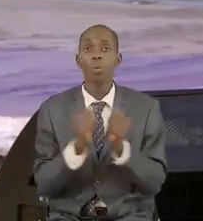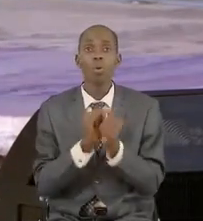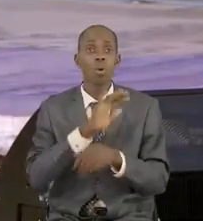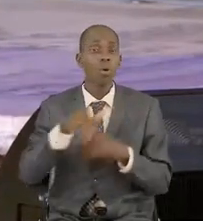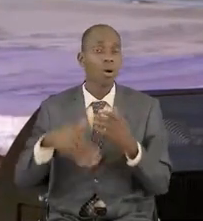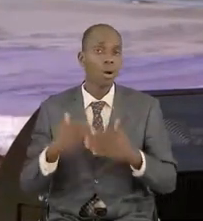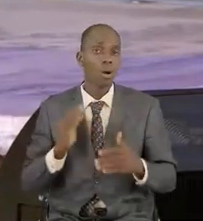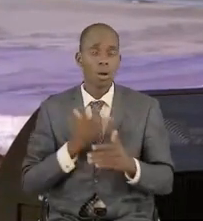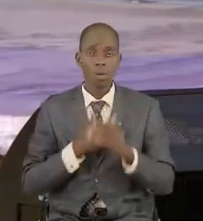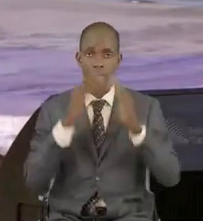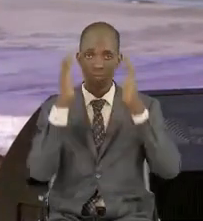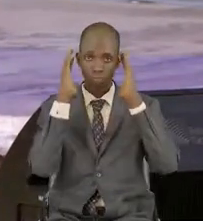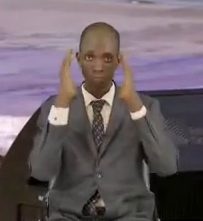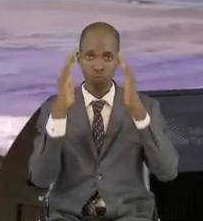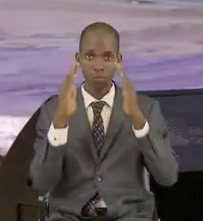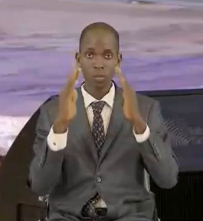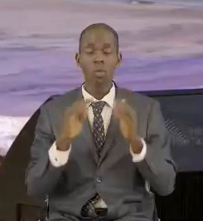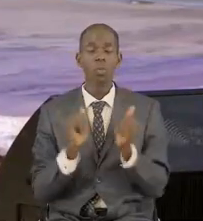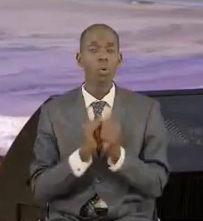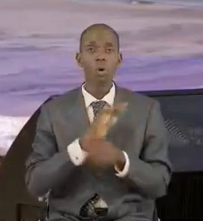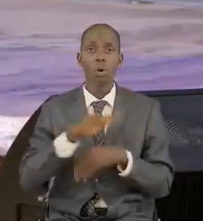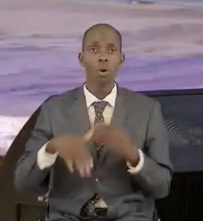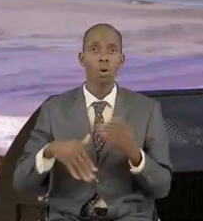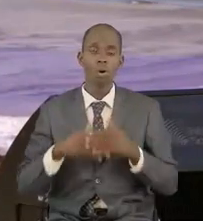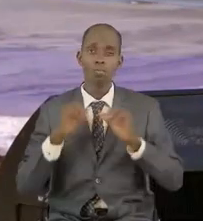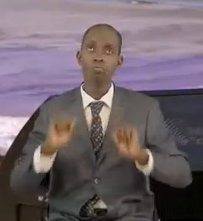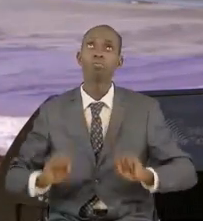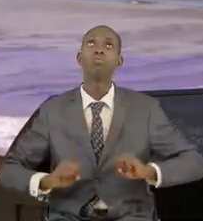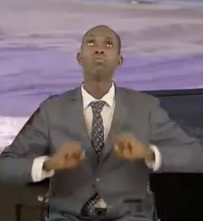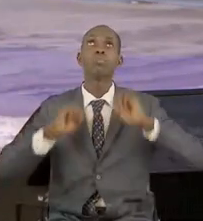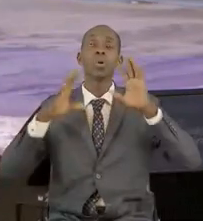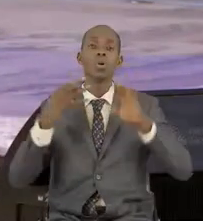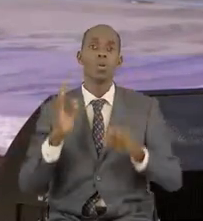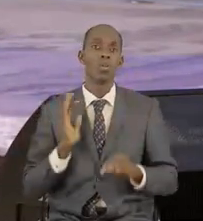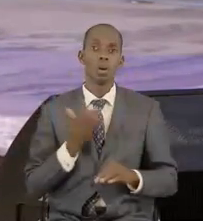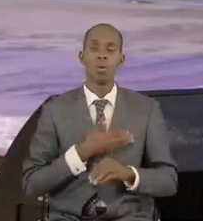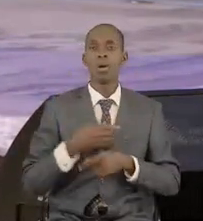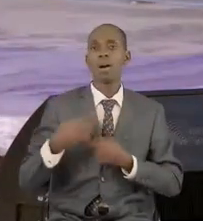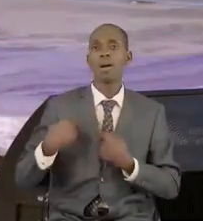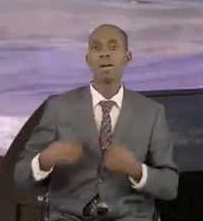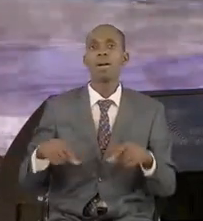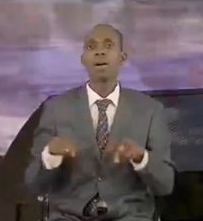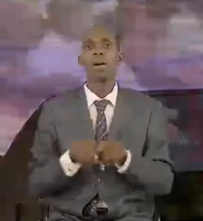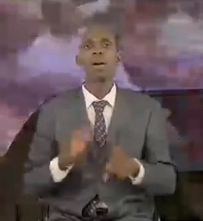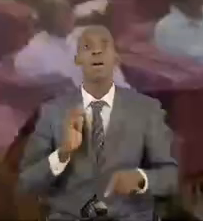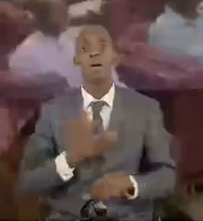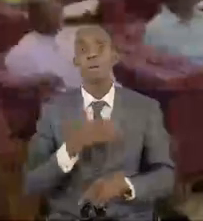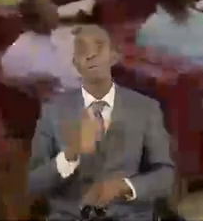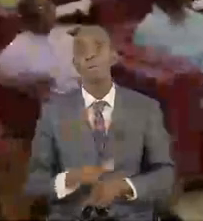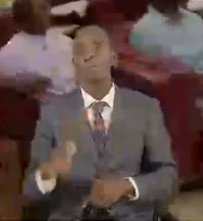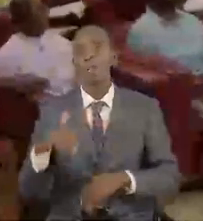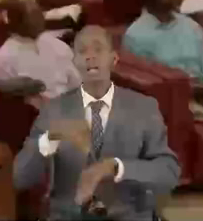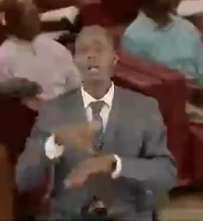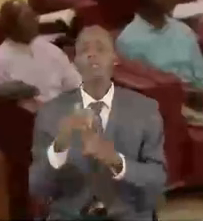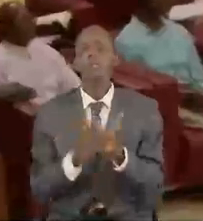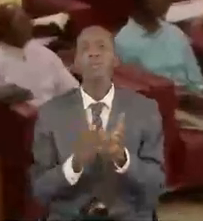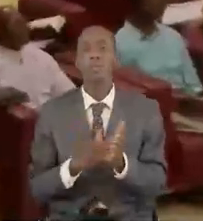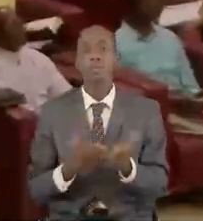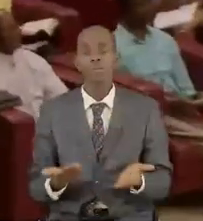nous venons avec toute une soumission du coeur comme comme les enfants